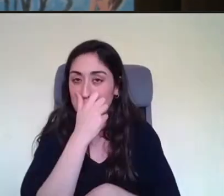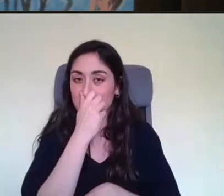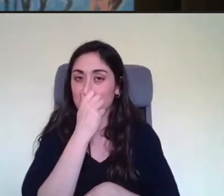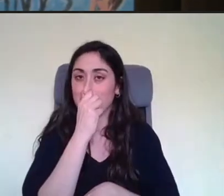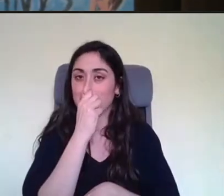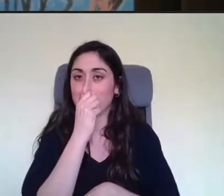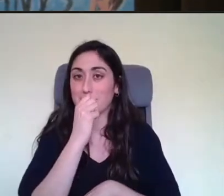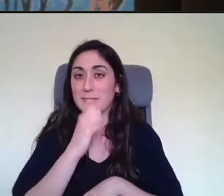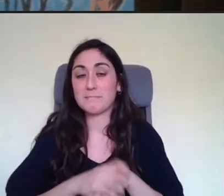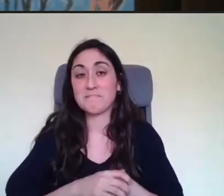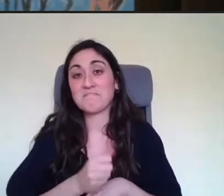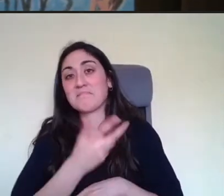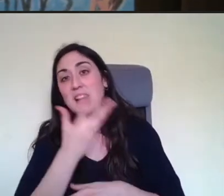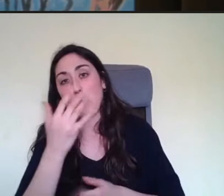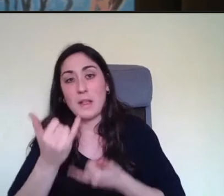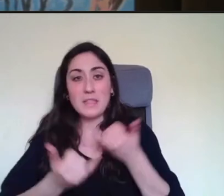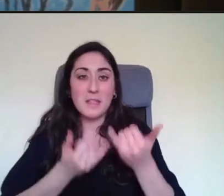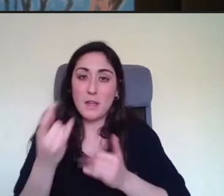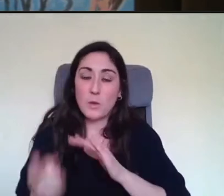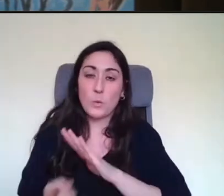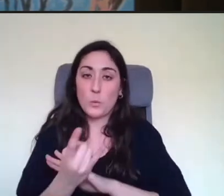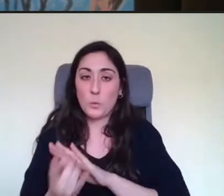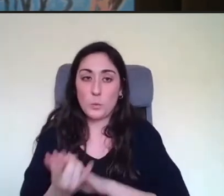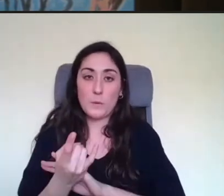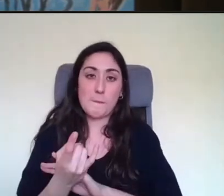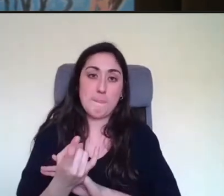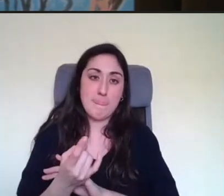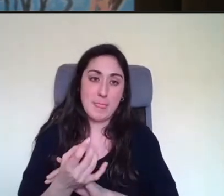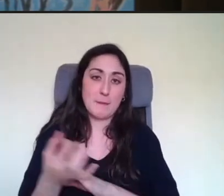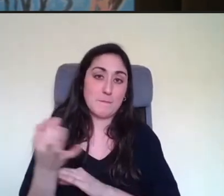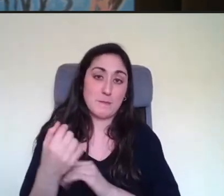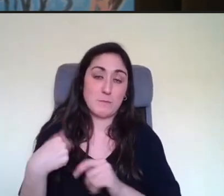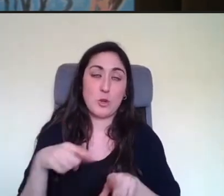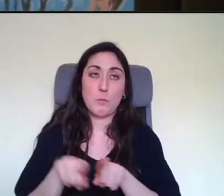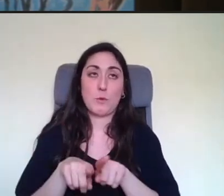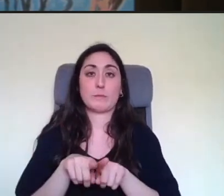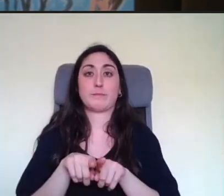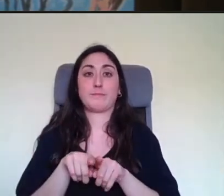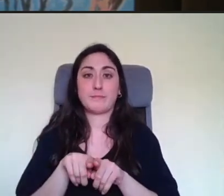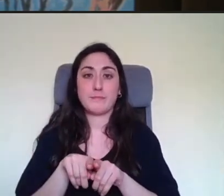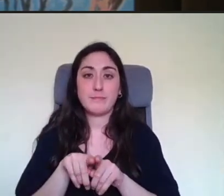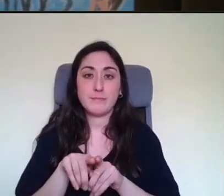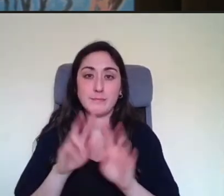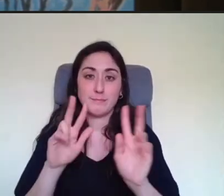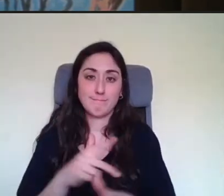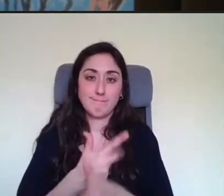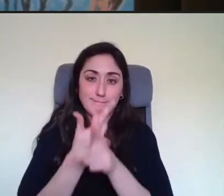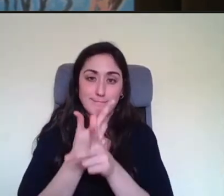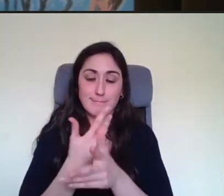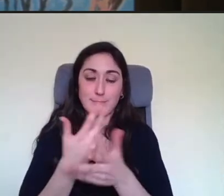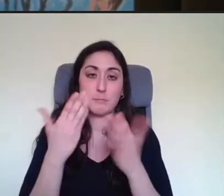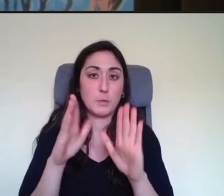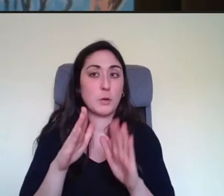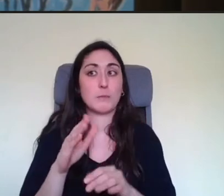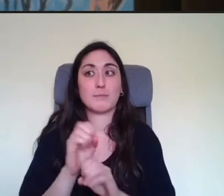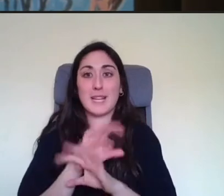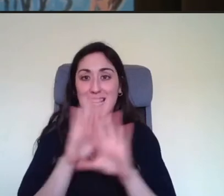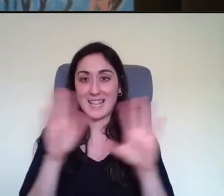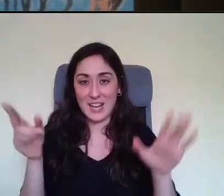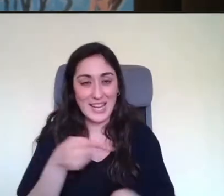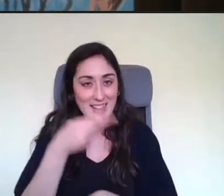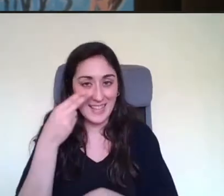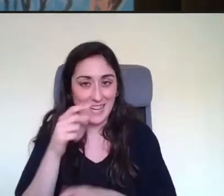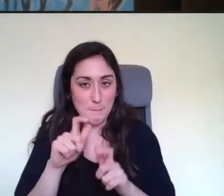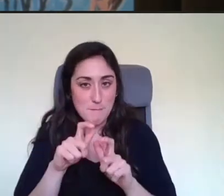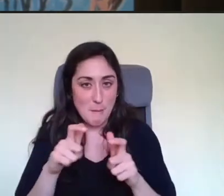les dificultats d'aquest congrés i haver-lo de fet virtual, tot demostra que hi ha un interès creixent per